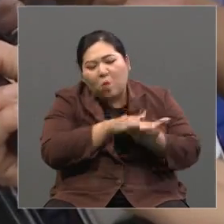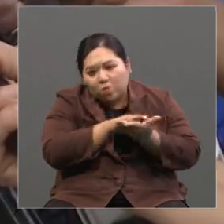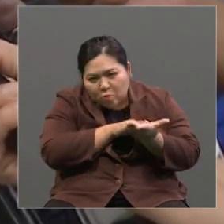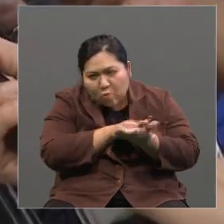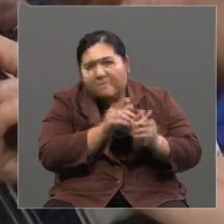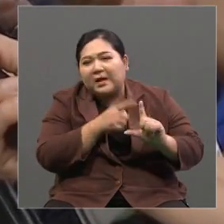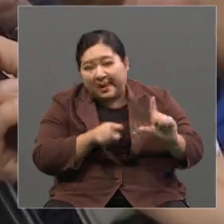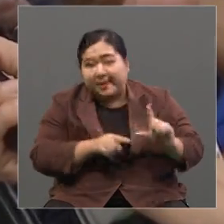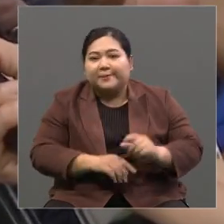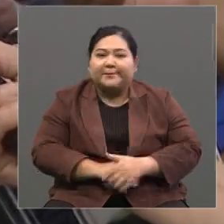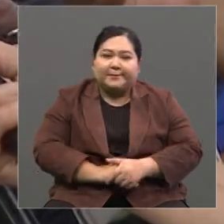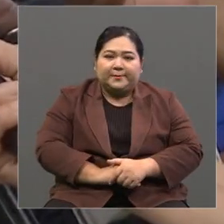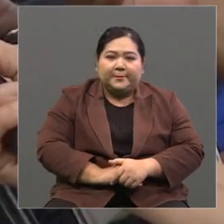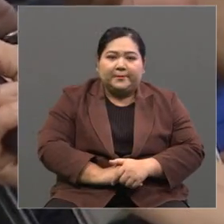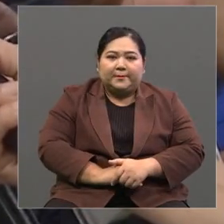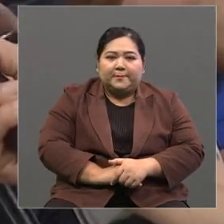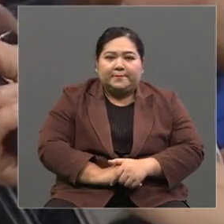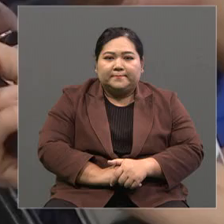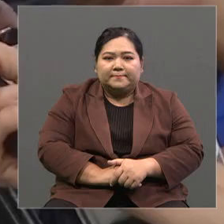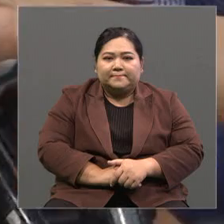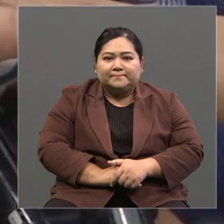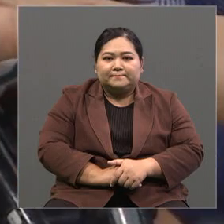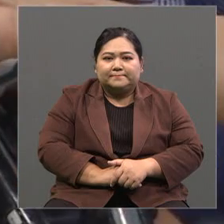นี้กันชัดๆเลยค่ะ